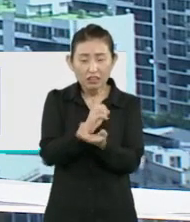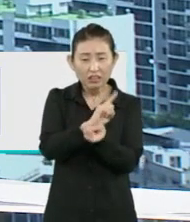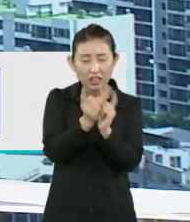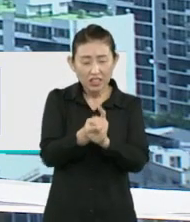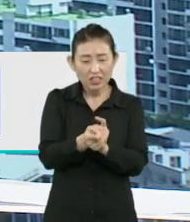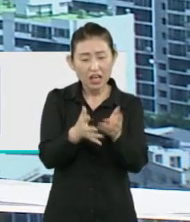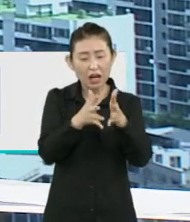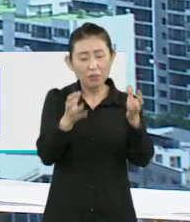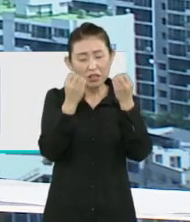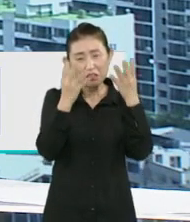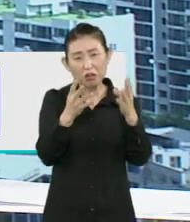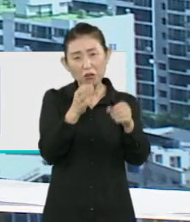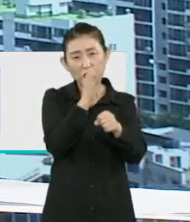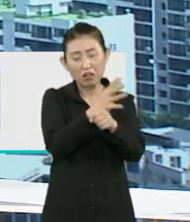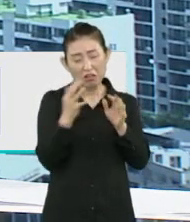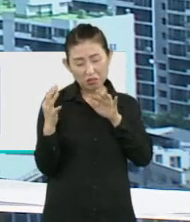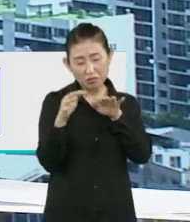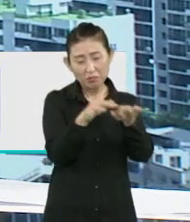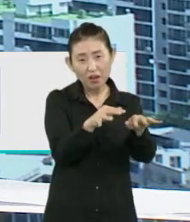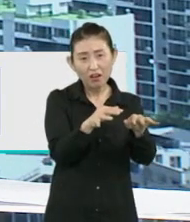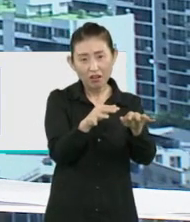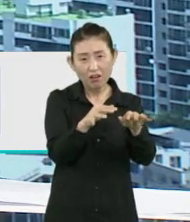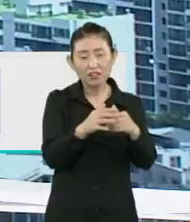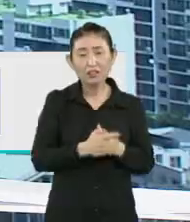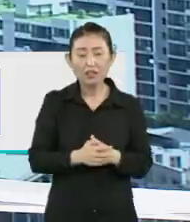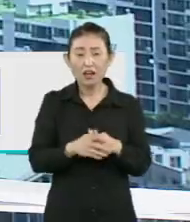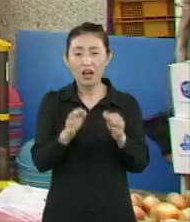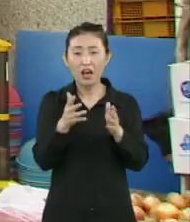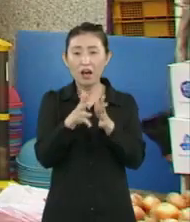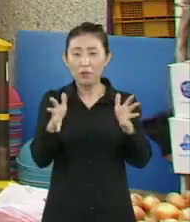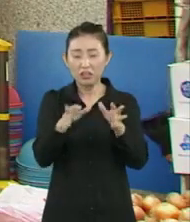발악 셀을 보이고 있습니다 김 공격이 잡니다